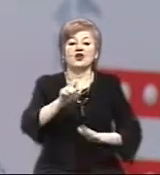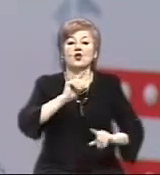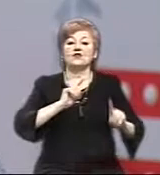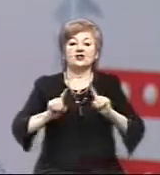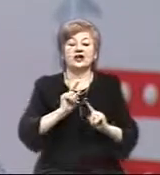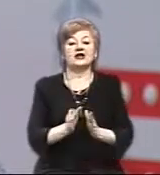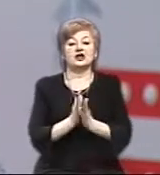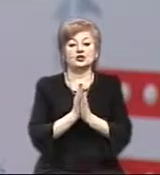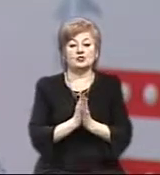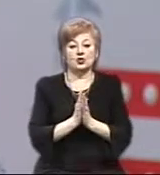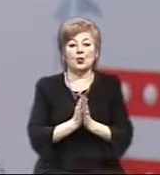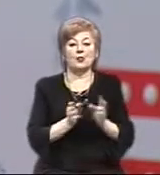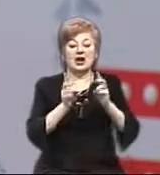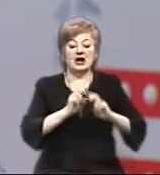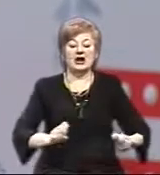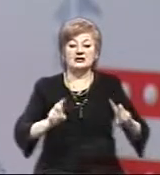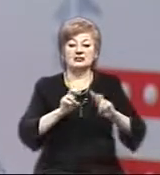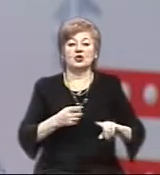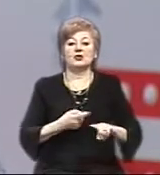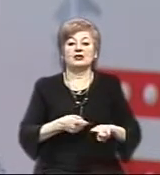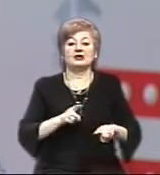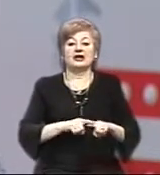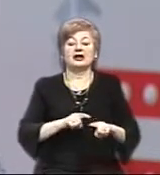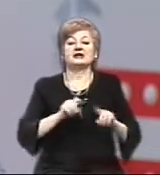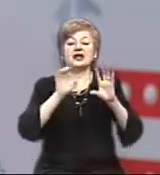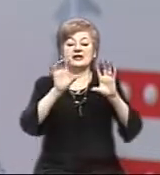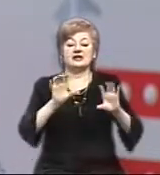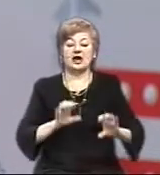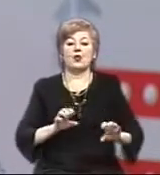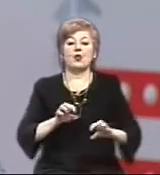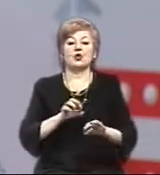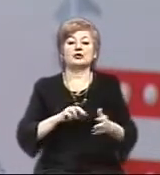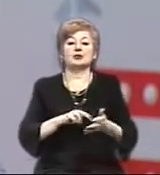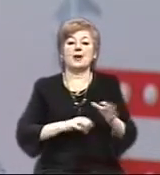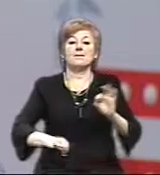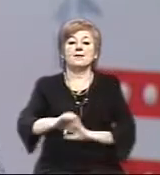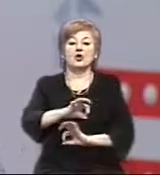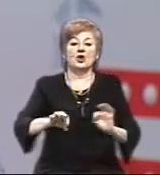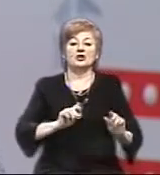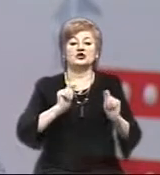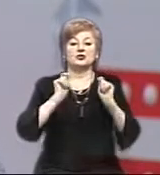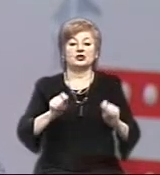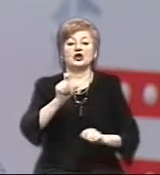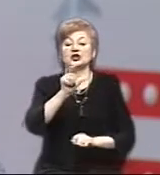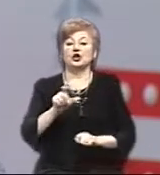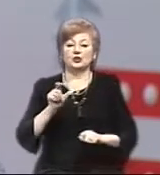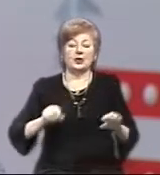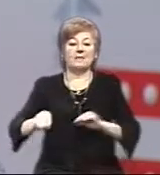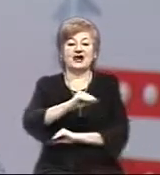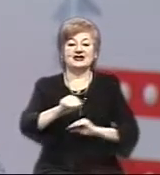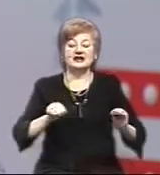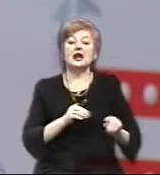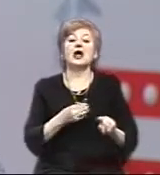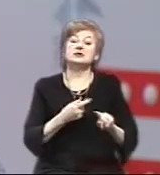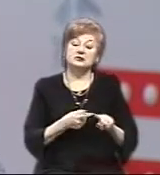проханням розглянути нарешті цей законопроект для того, щоб вже надати можливість переселенцям голосувати в тих